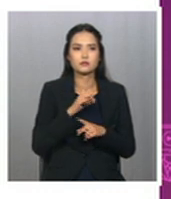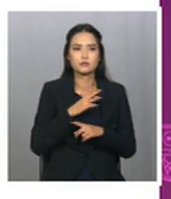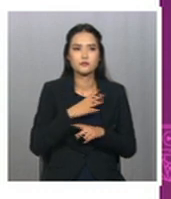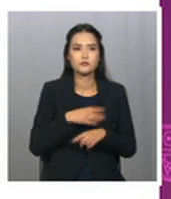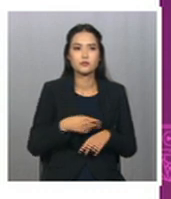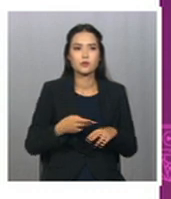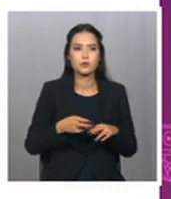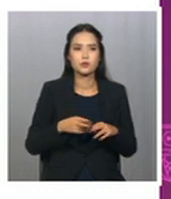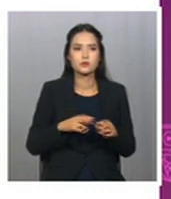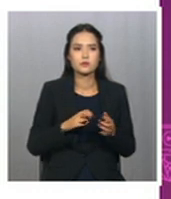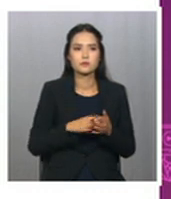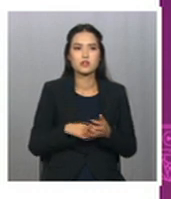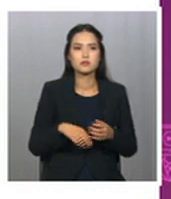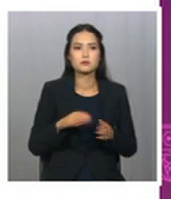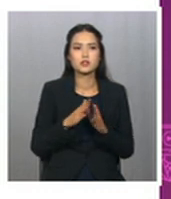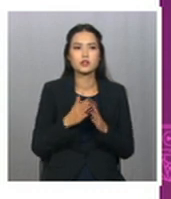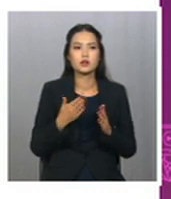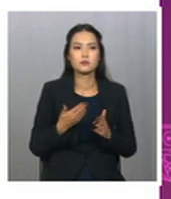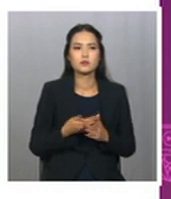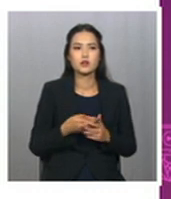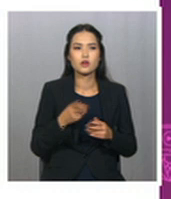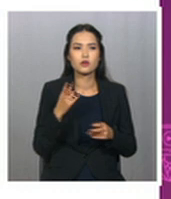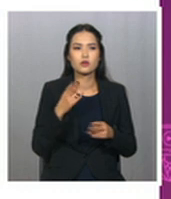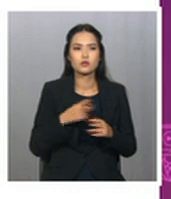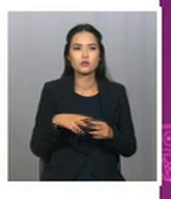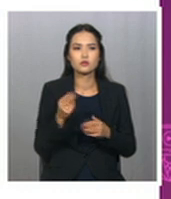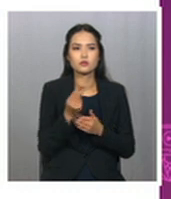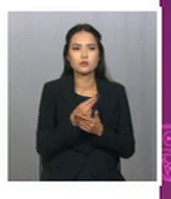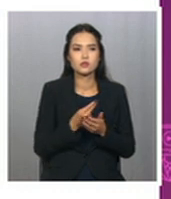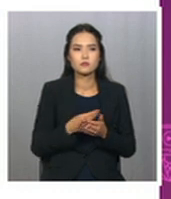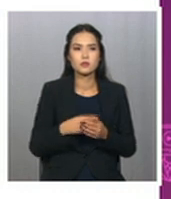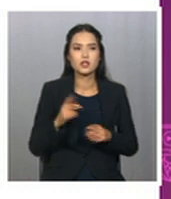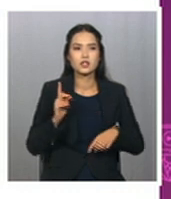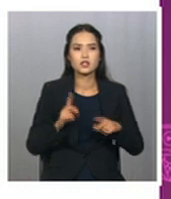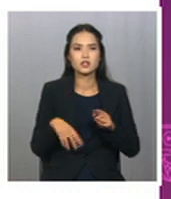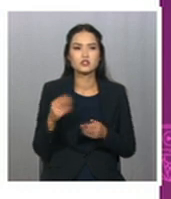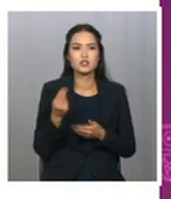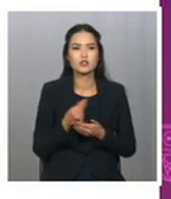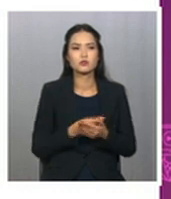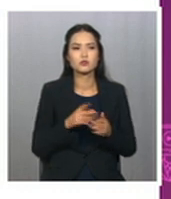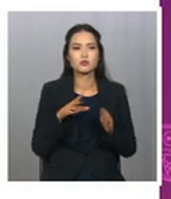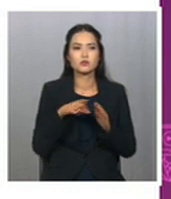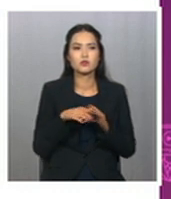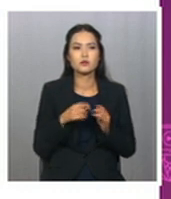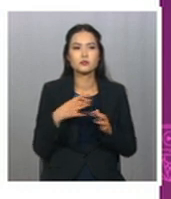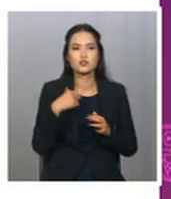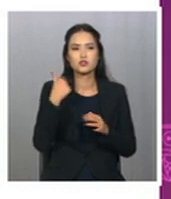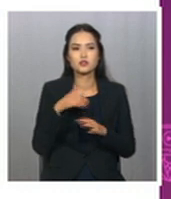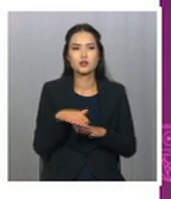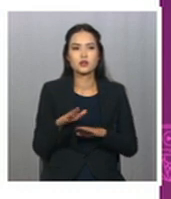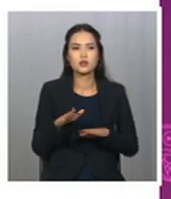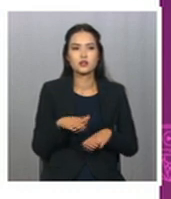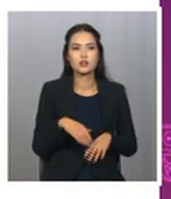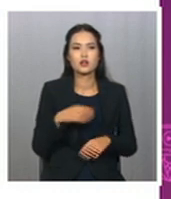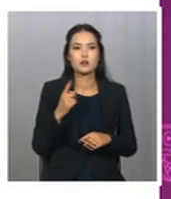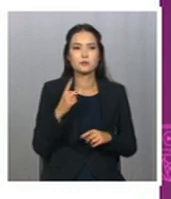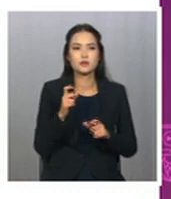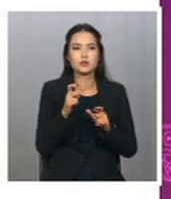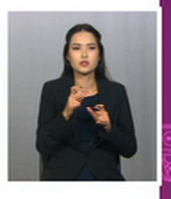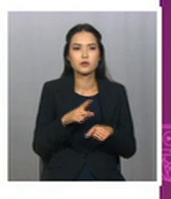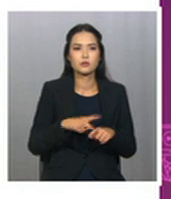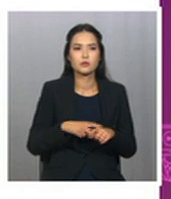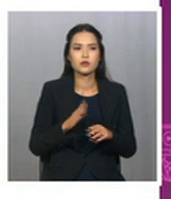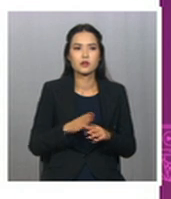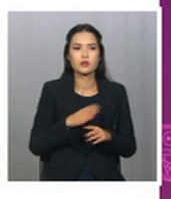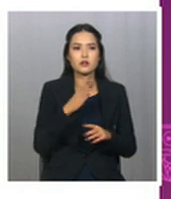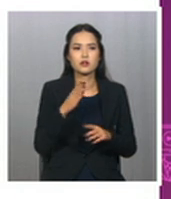мерзім кітапта үзіксіз суреттелмей, кейде жазушы арада бірнеше жылдар өтті деп, бір талай уақытты аттап кетіп